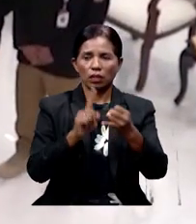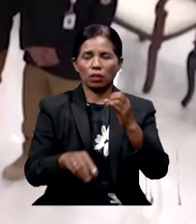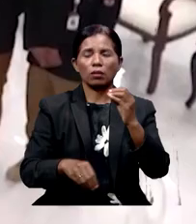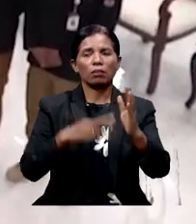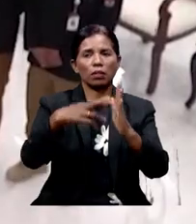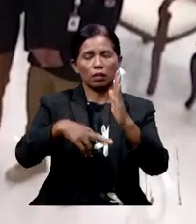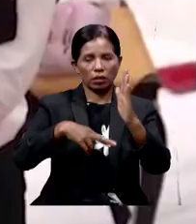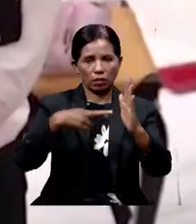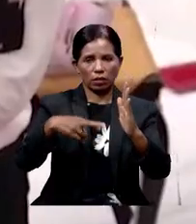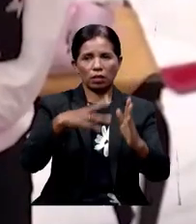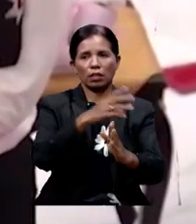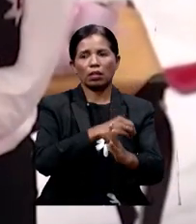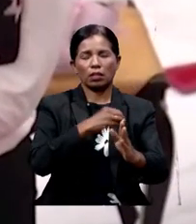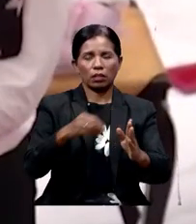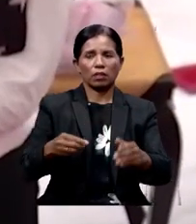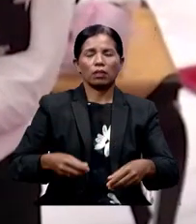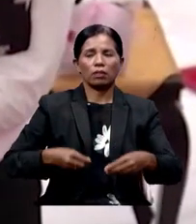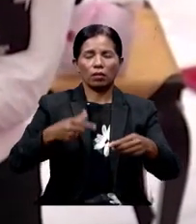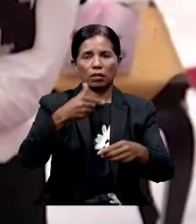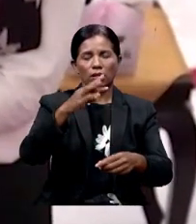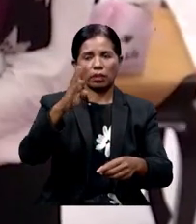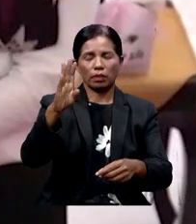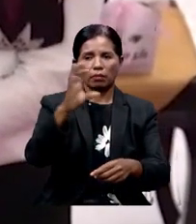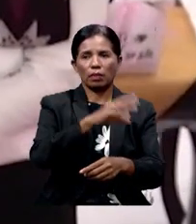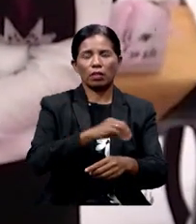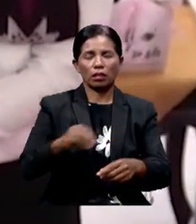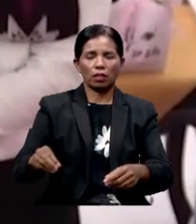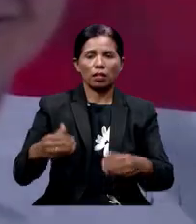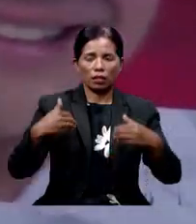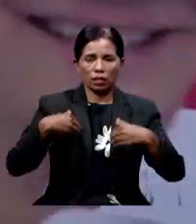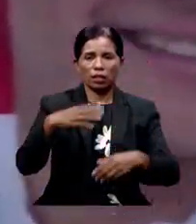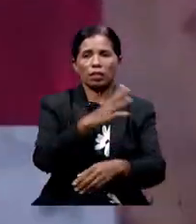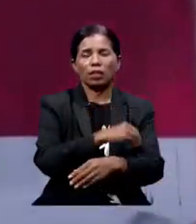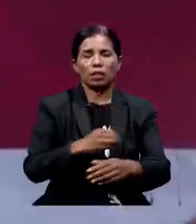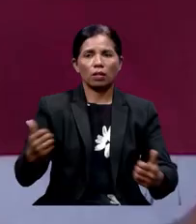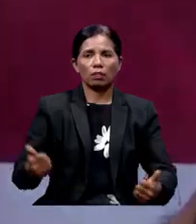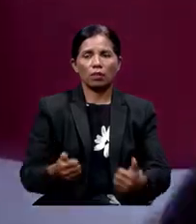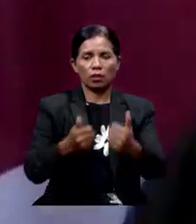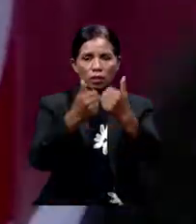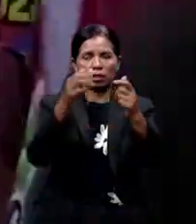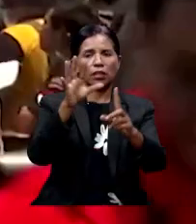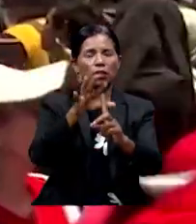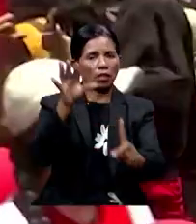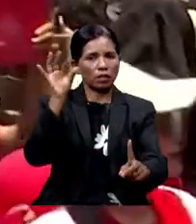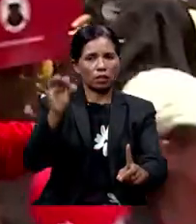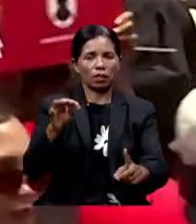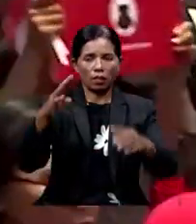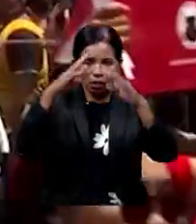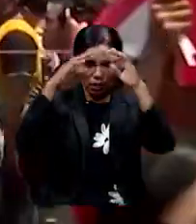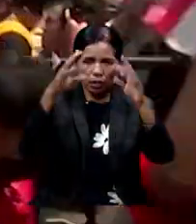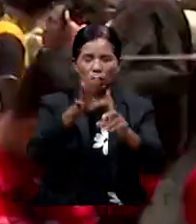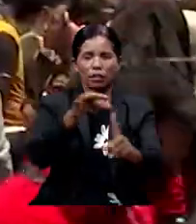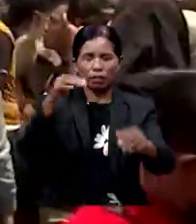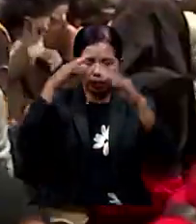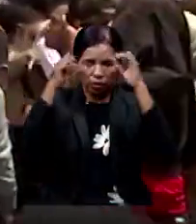kriteria elezibilidadi nebe permiti Gibran mosu ia palku politiku ho di kompete ia eleison. Eleison presidensial